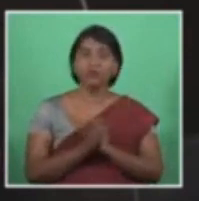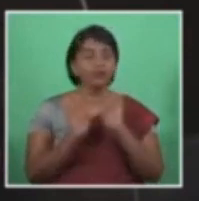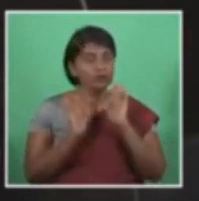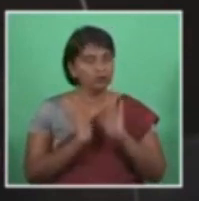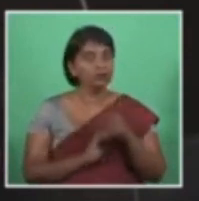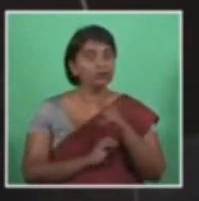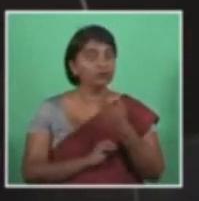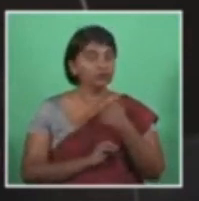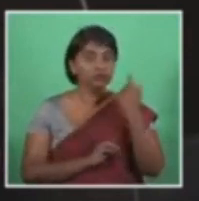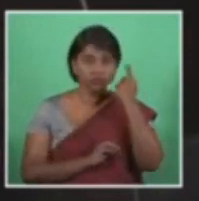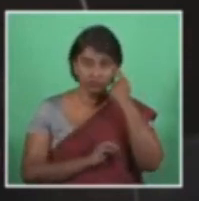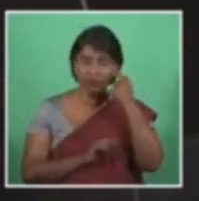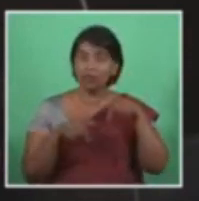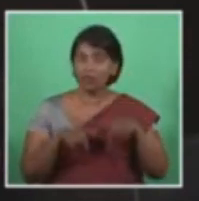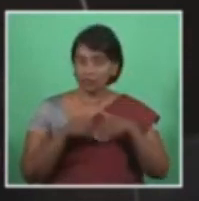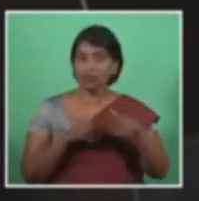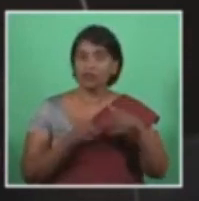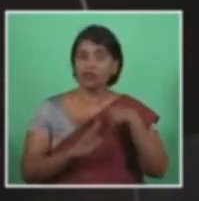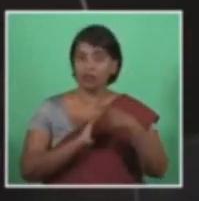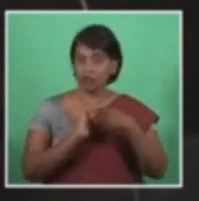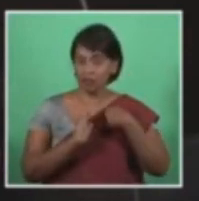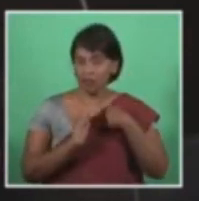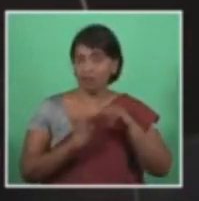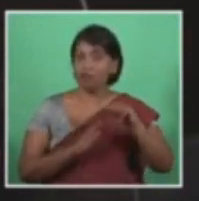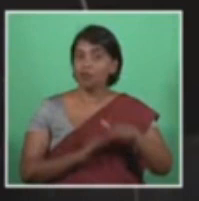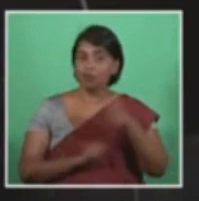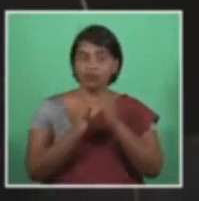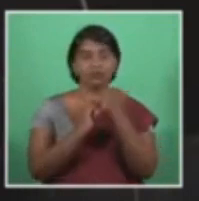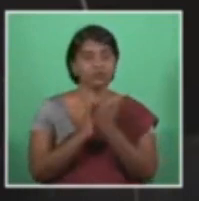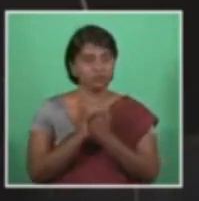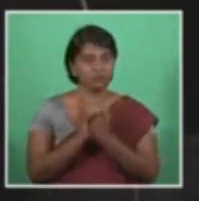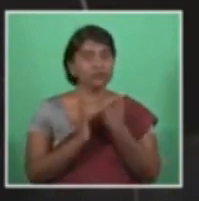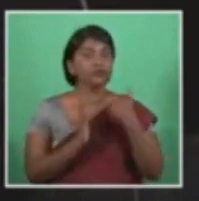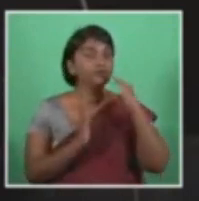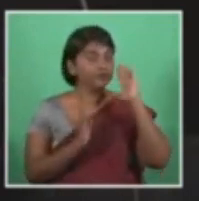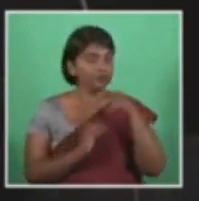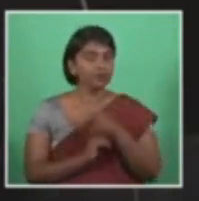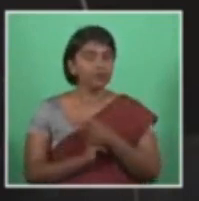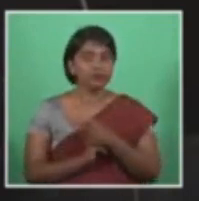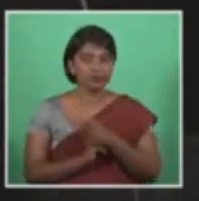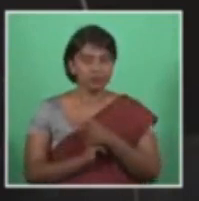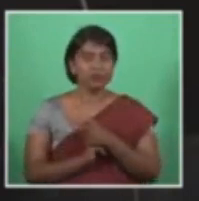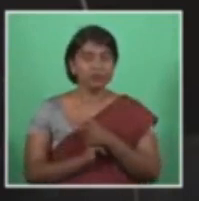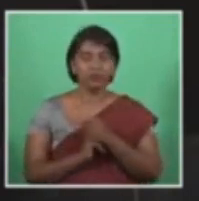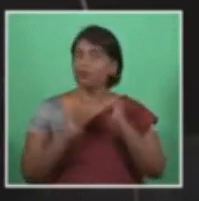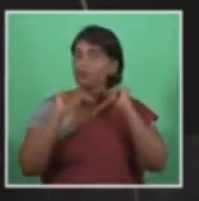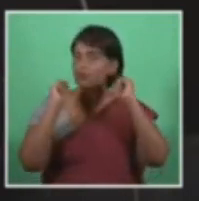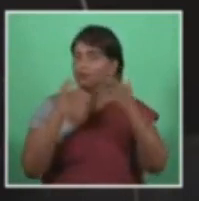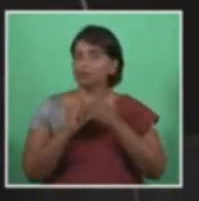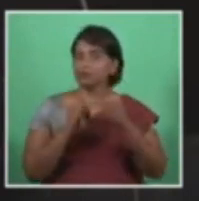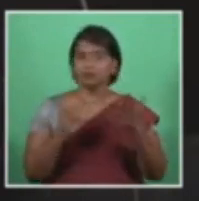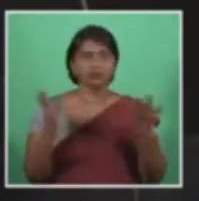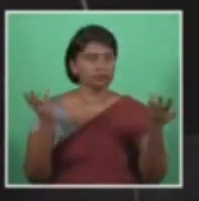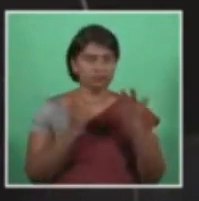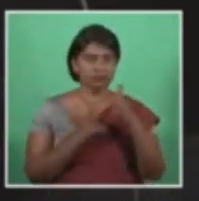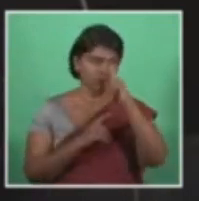drug the current programs for rehabilitation for those with drug dependency has also not worked ඒවත්